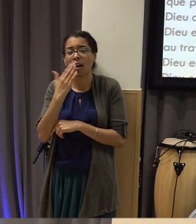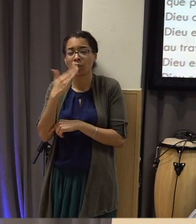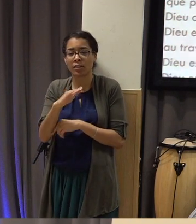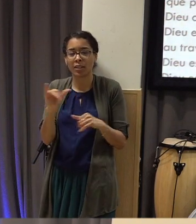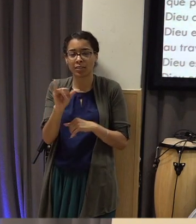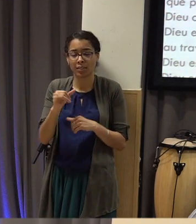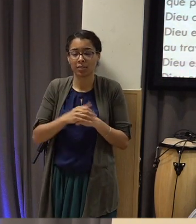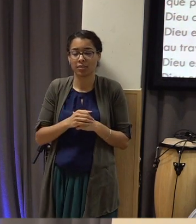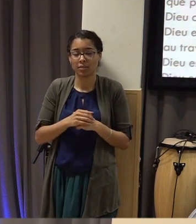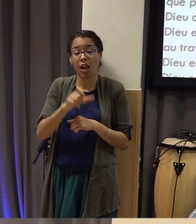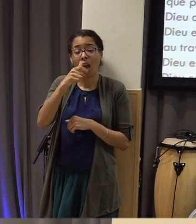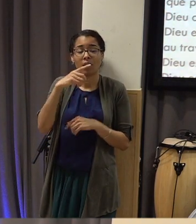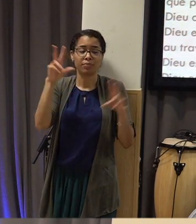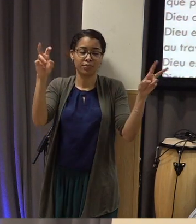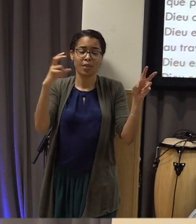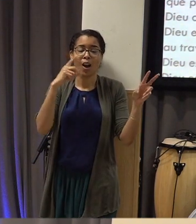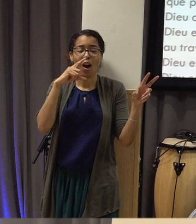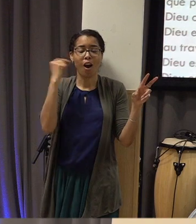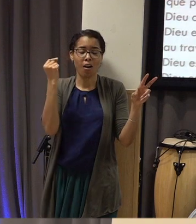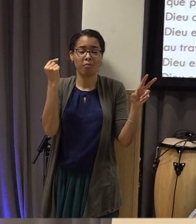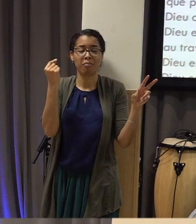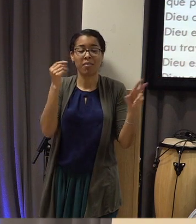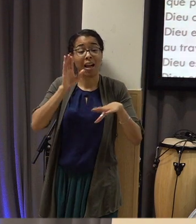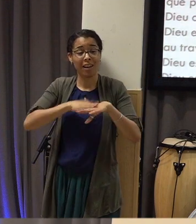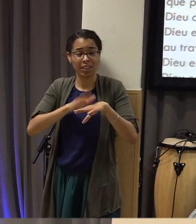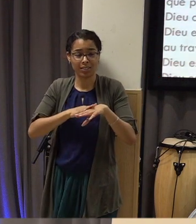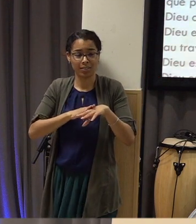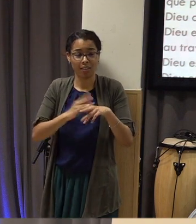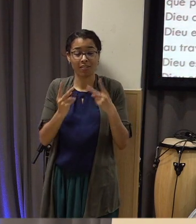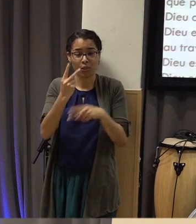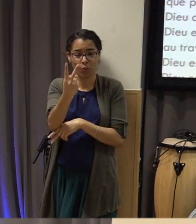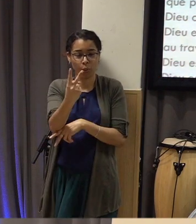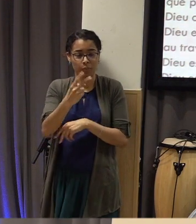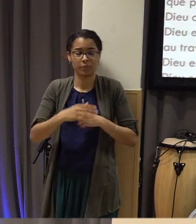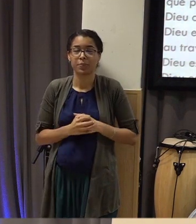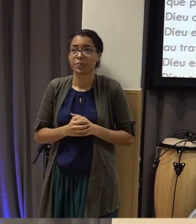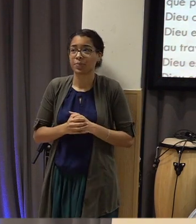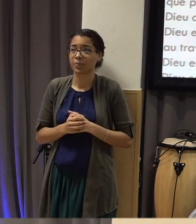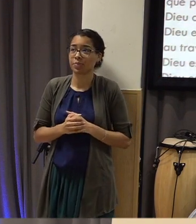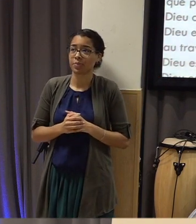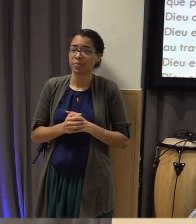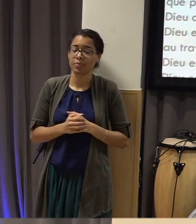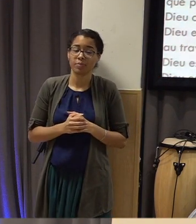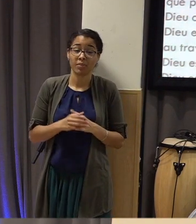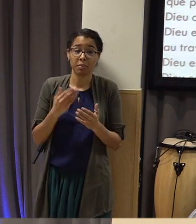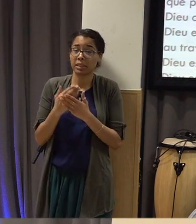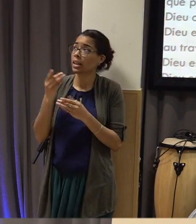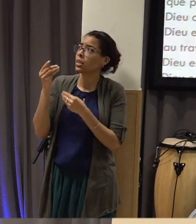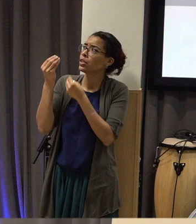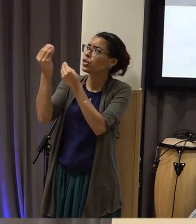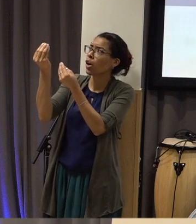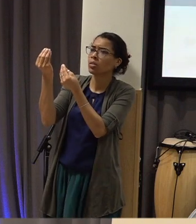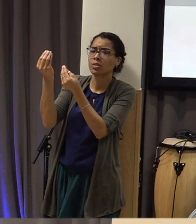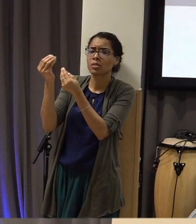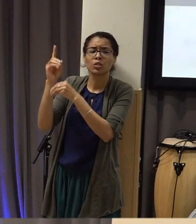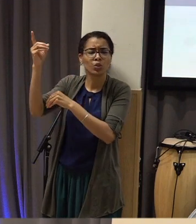homme averti en vaut deux. Et donc c'est à ce souverain-là que nous devons rendre quelque chose. Mais qu'est-ce que nous devons rendre